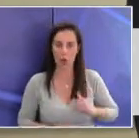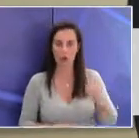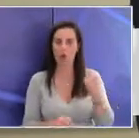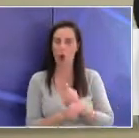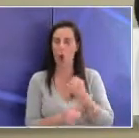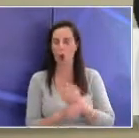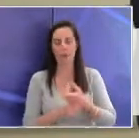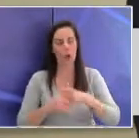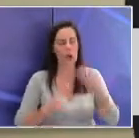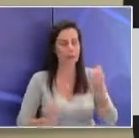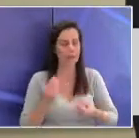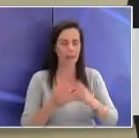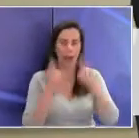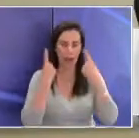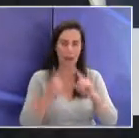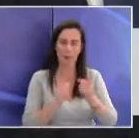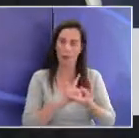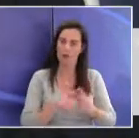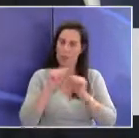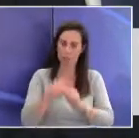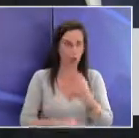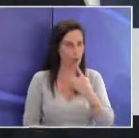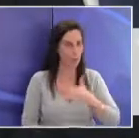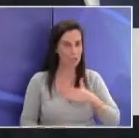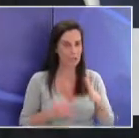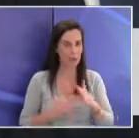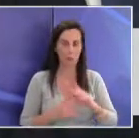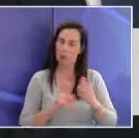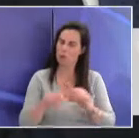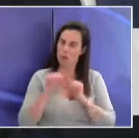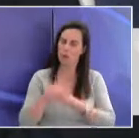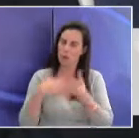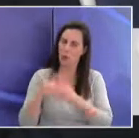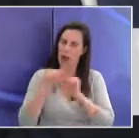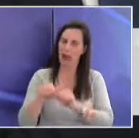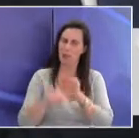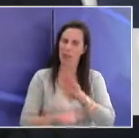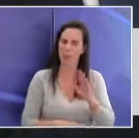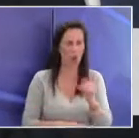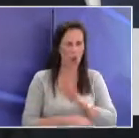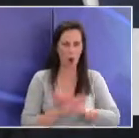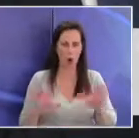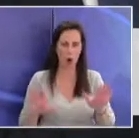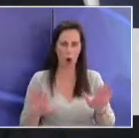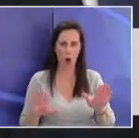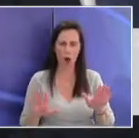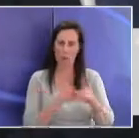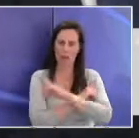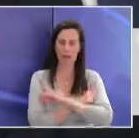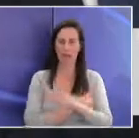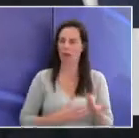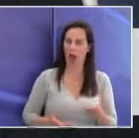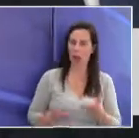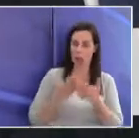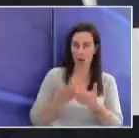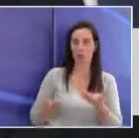עליו תרגילים החרדים במקום שהתייצבו, ואני אומר את זה כביקורת, התייצבו ויתנו לו גב חזק, לא רק כפסיבים. הם